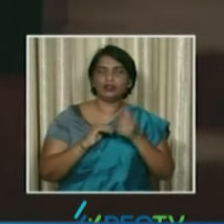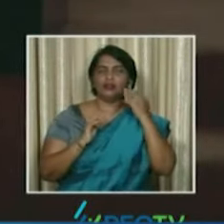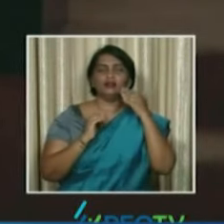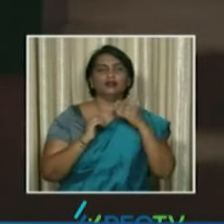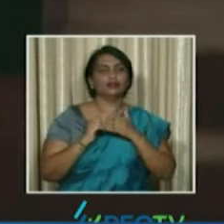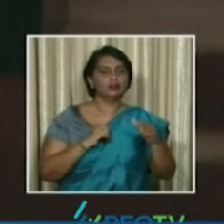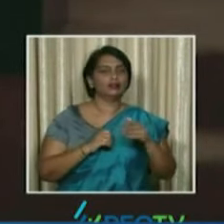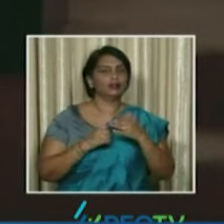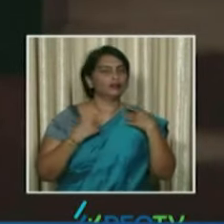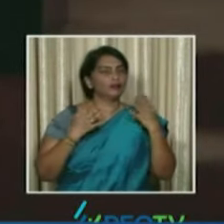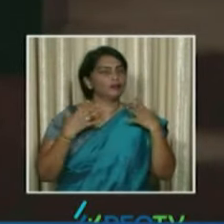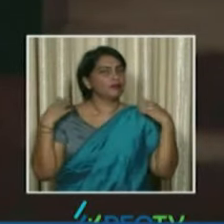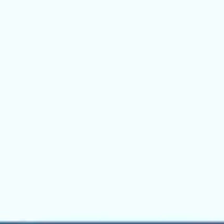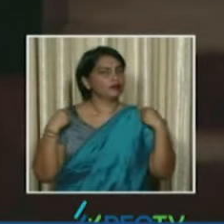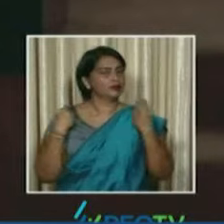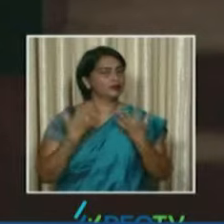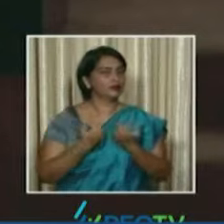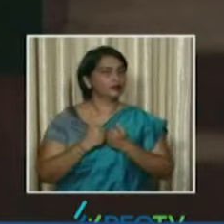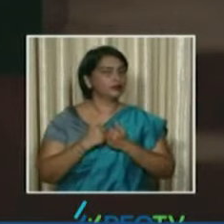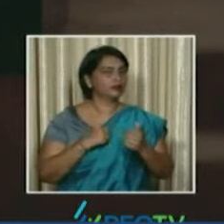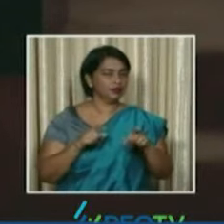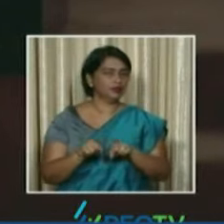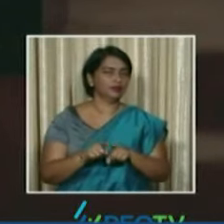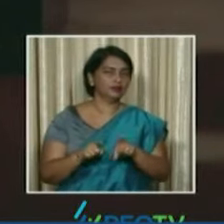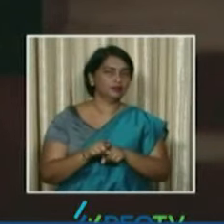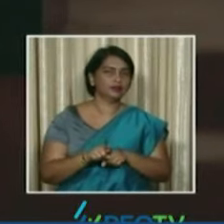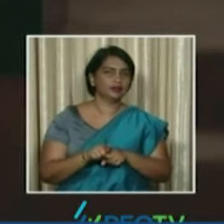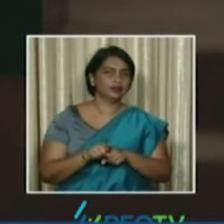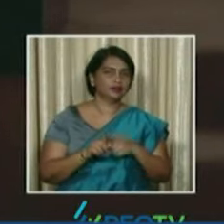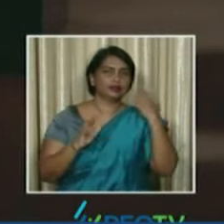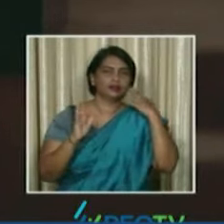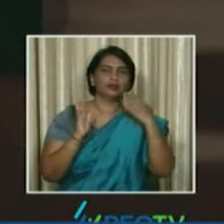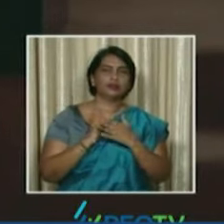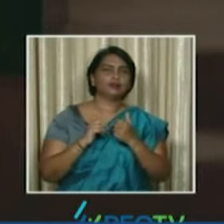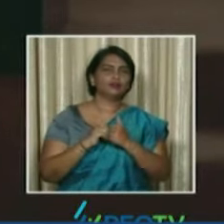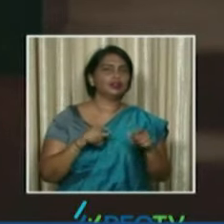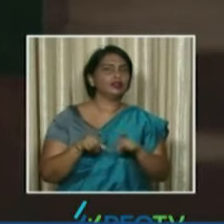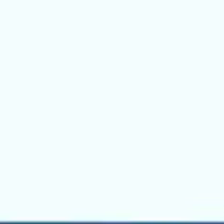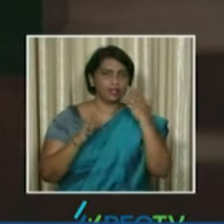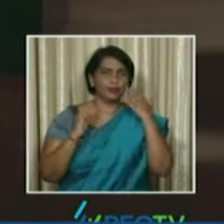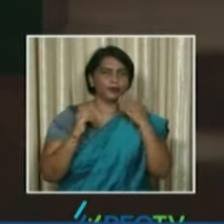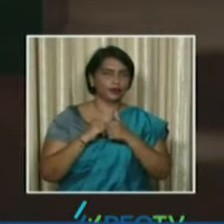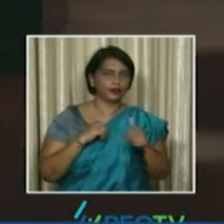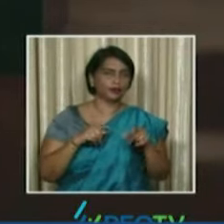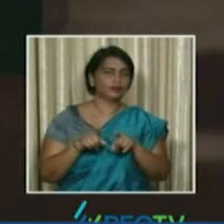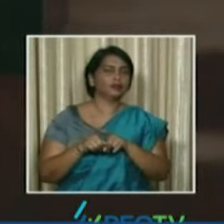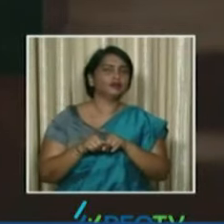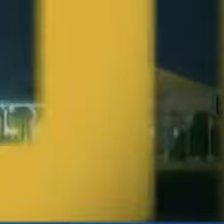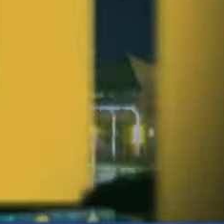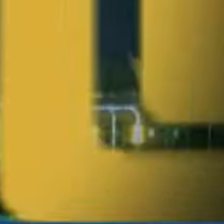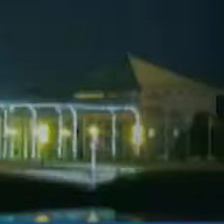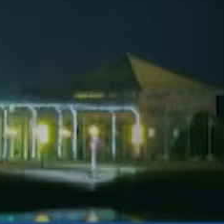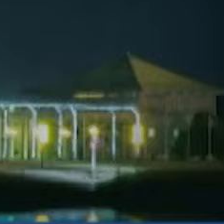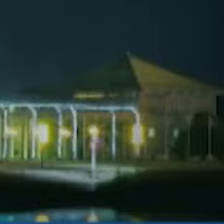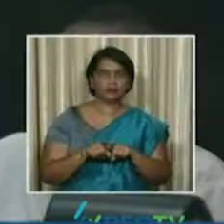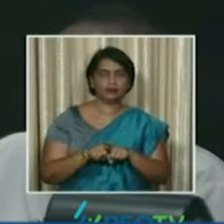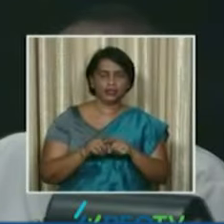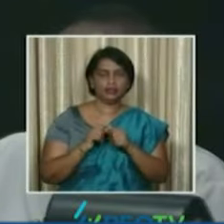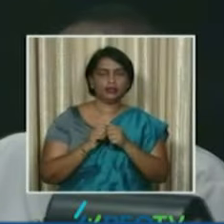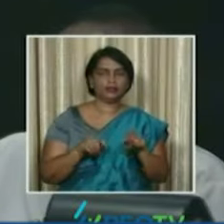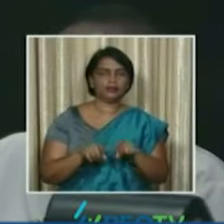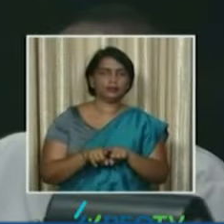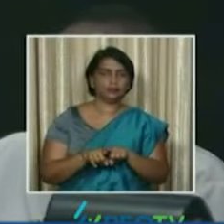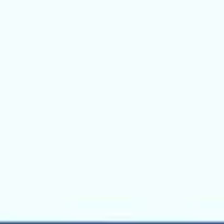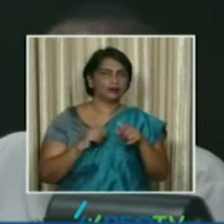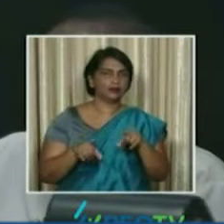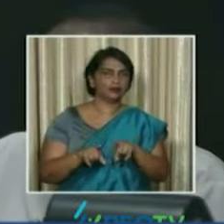ඊට වඩා පහසු ක්‍රමයක් ඇති කරන්න කියලා ඒ සම්බන්ධව තී සාකච්ඡා කරා. මම හිතන්නේ ඒක සංචාරකයන්ට හොඳ පණිවිඩයක් බවට පත් වෙවි. දැන්